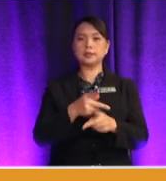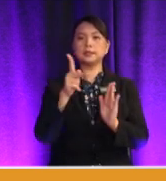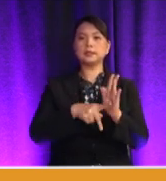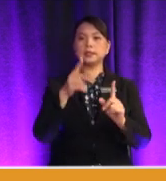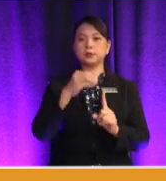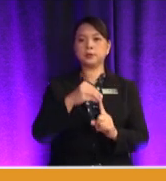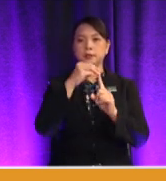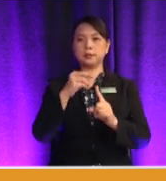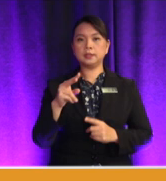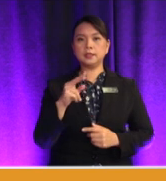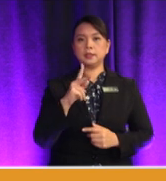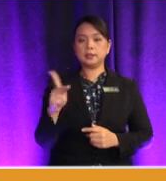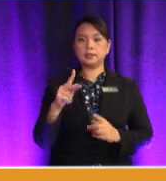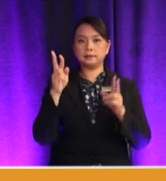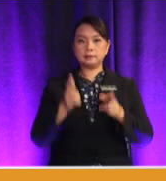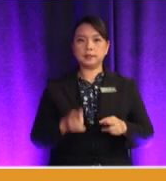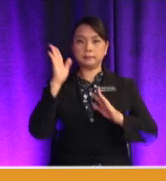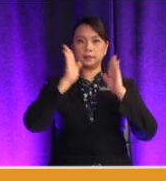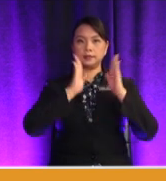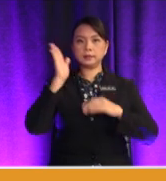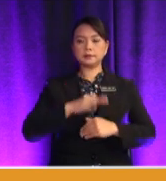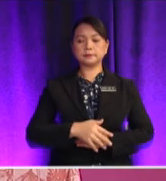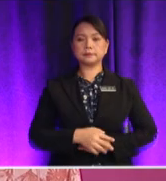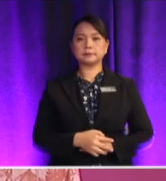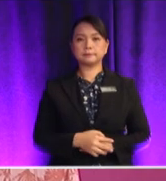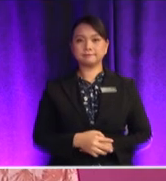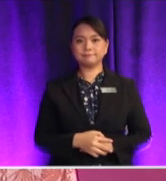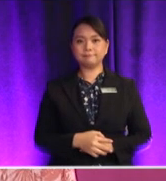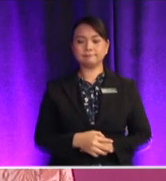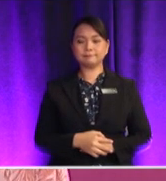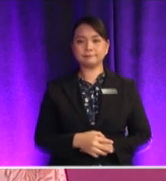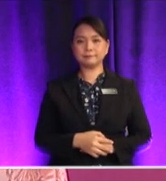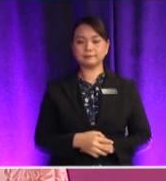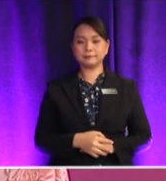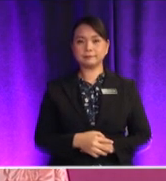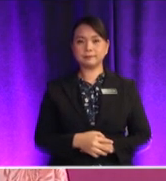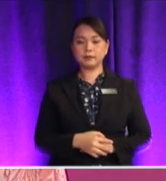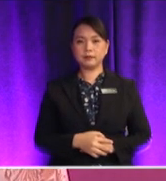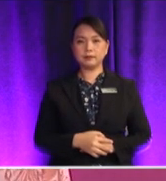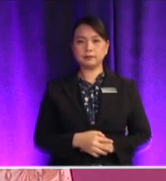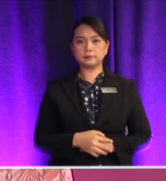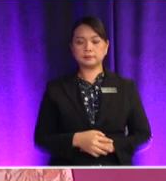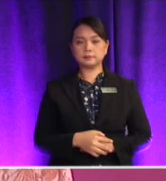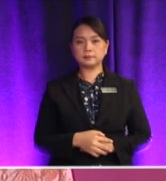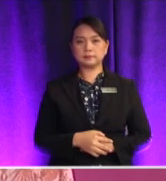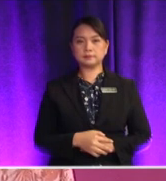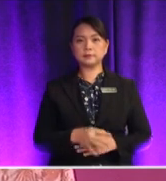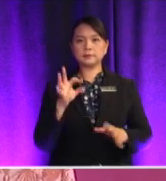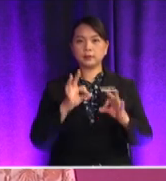ya. Yep. Jadi kita lihatlah jika bukan kita siapa lagi. Betul. Ya cikgu, saya suka. Kalau kita dah